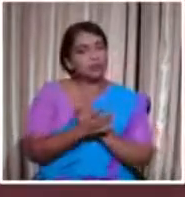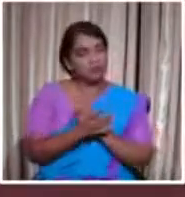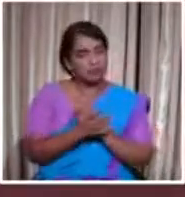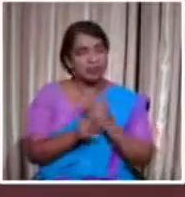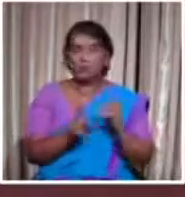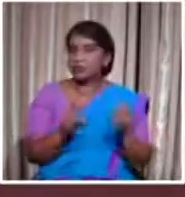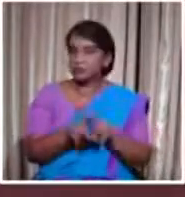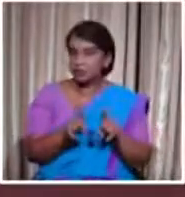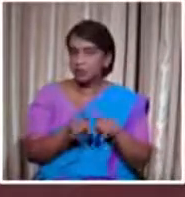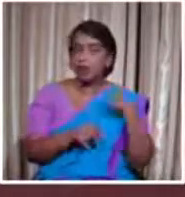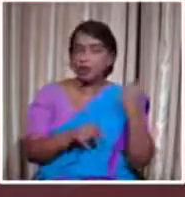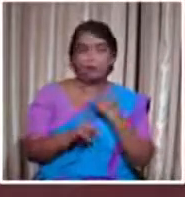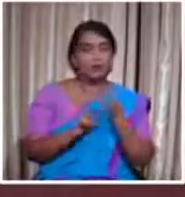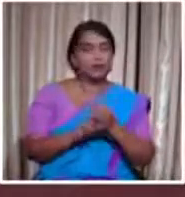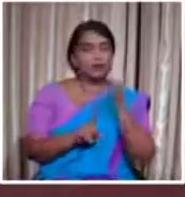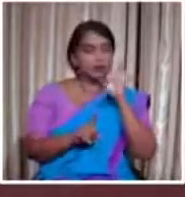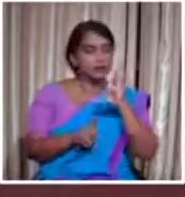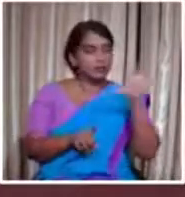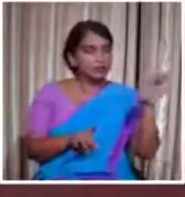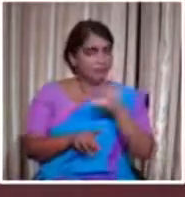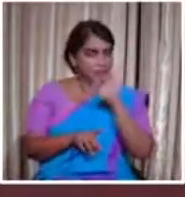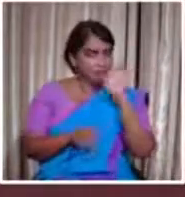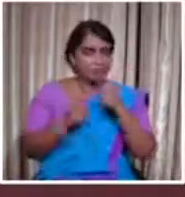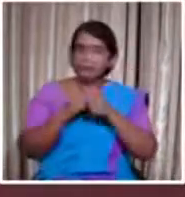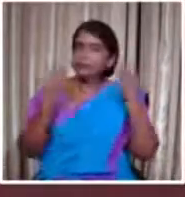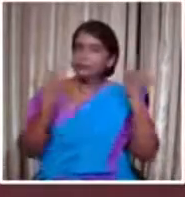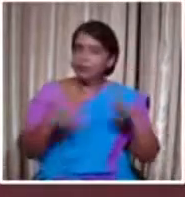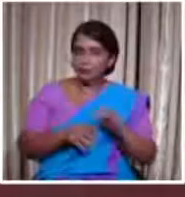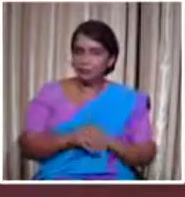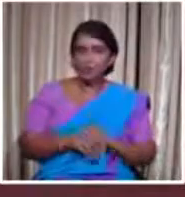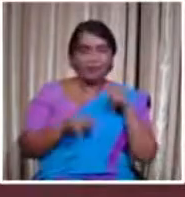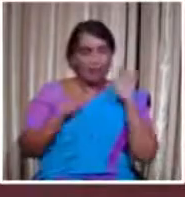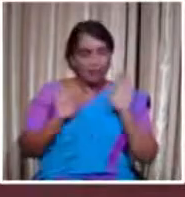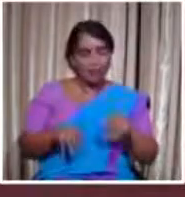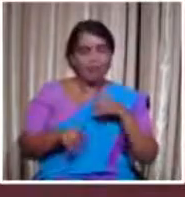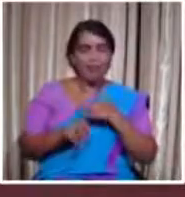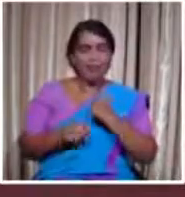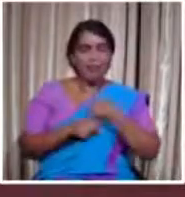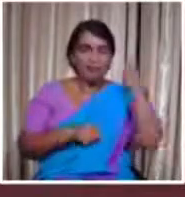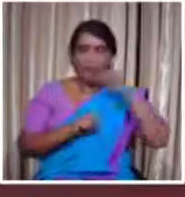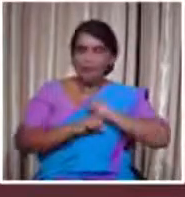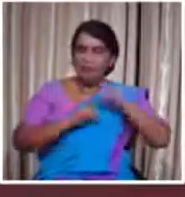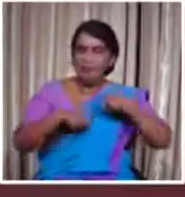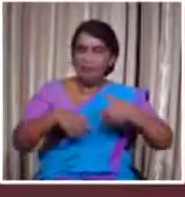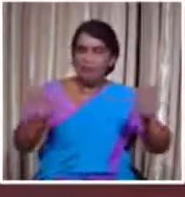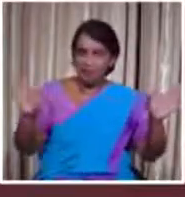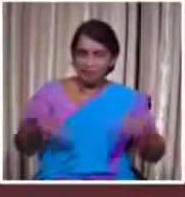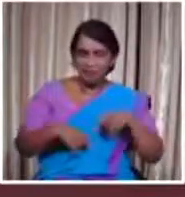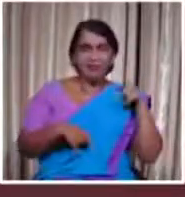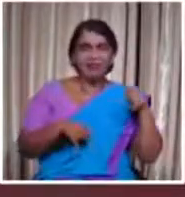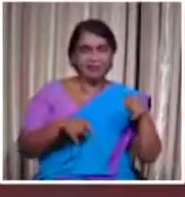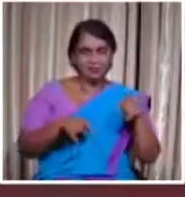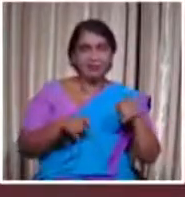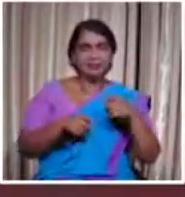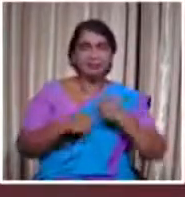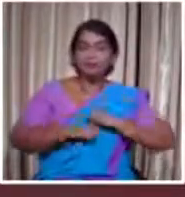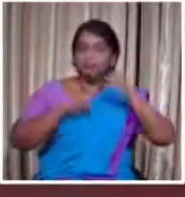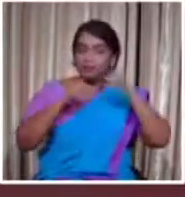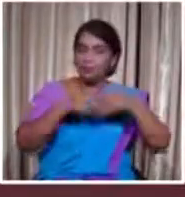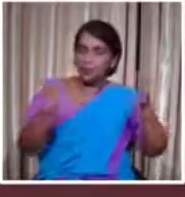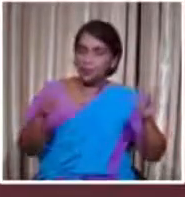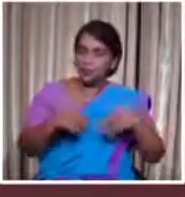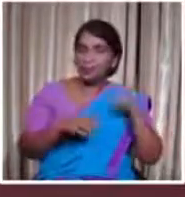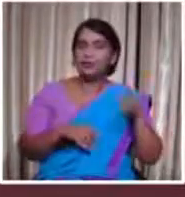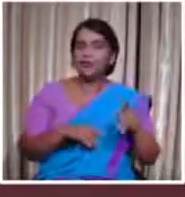අනුව නව ජනාධිපතිවරයෙක් තෝරා පත් කරගෙන ඉවරයි. හැබැයි ගෝල්ෆේ සරගල කරුවන් තවමත් අරගල තවමත්